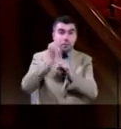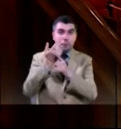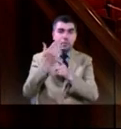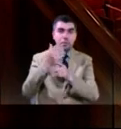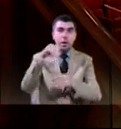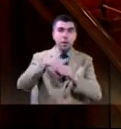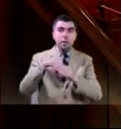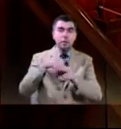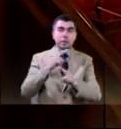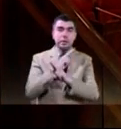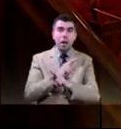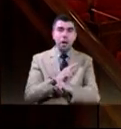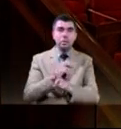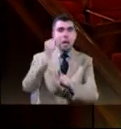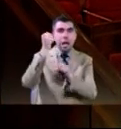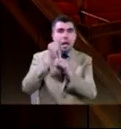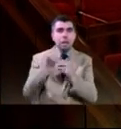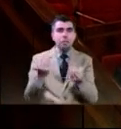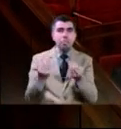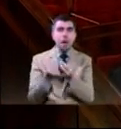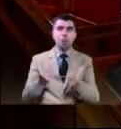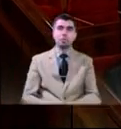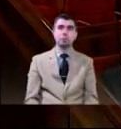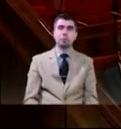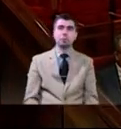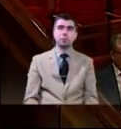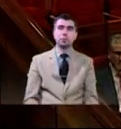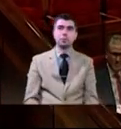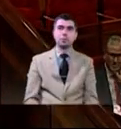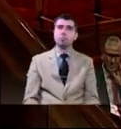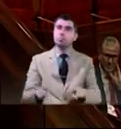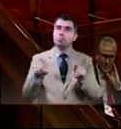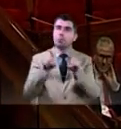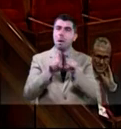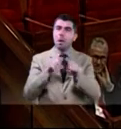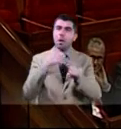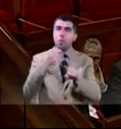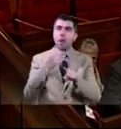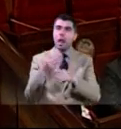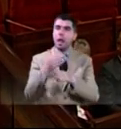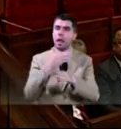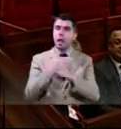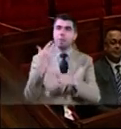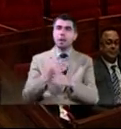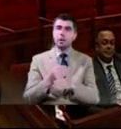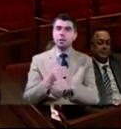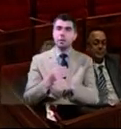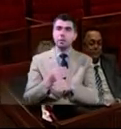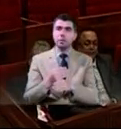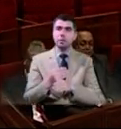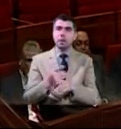وجدناه اشتغلنا عليه راه بحال اللي قال لكم السي ابو زيد راه بحال اللي